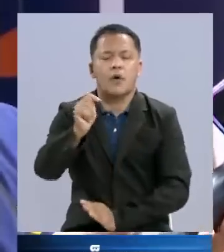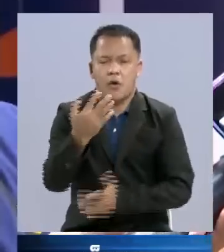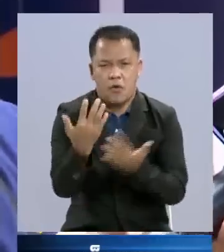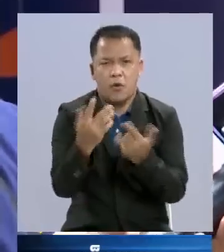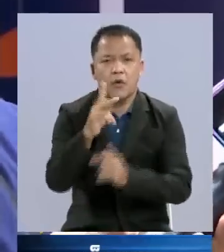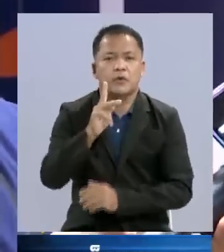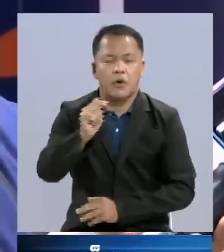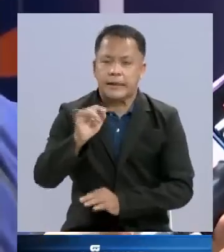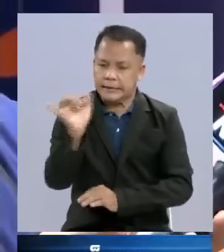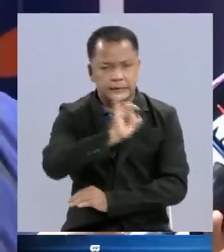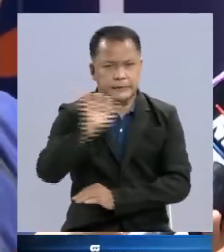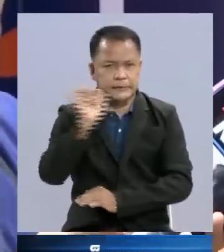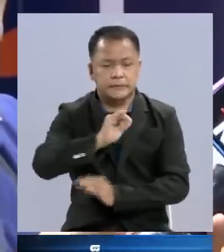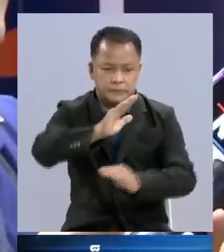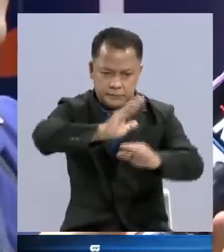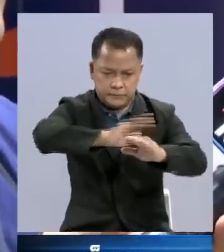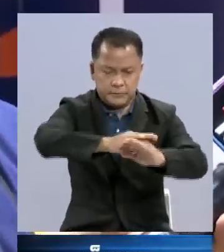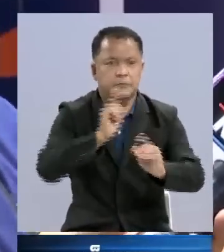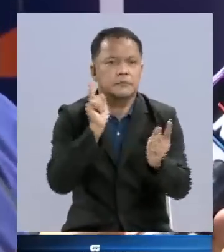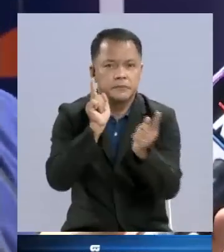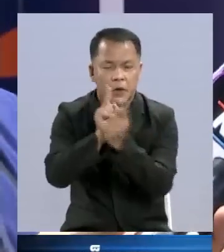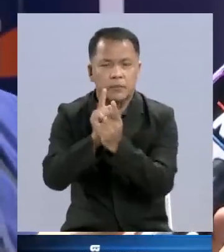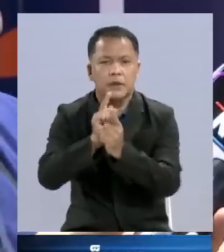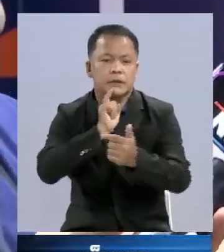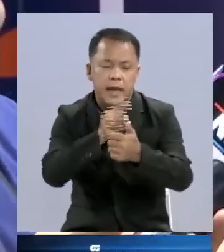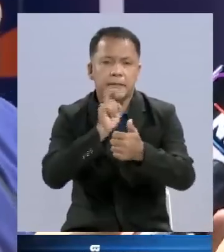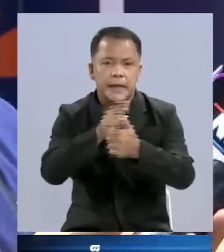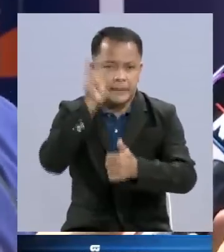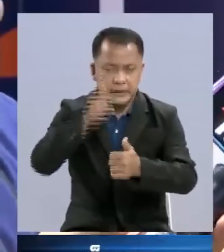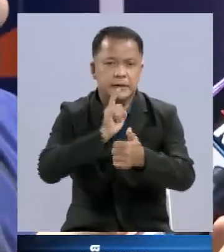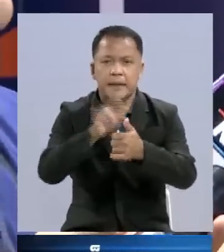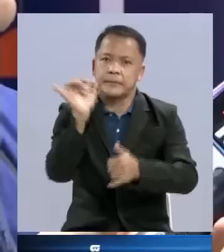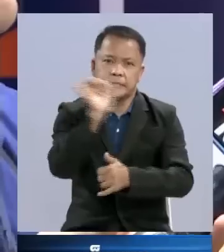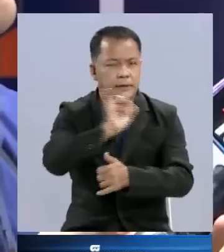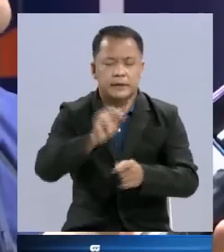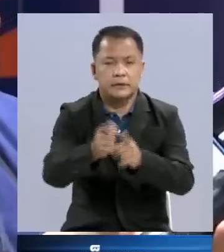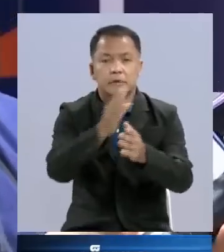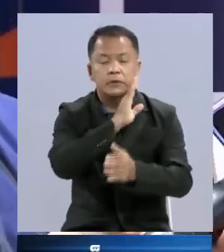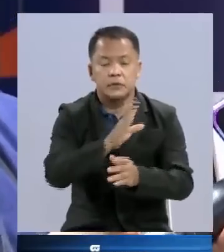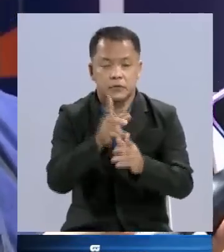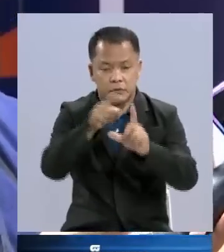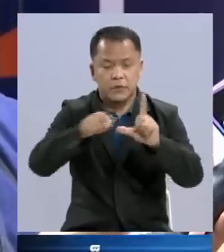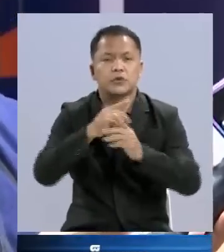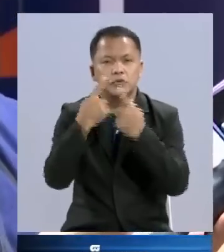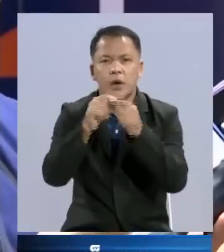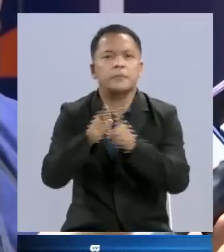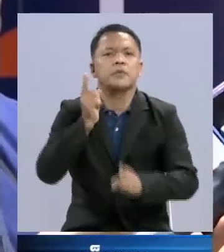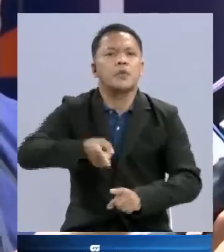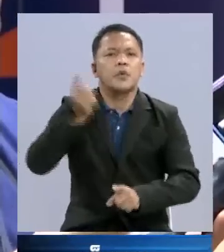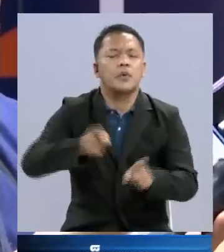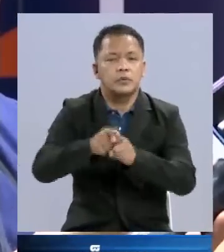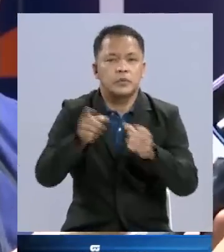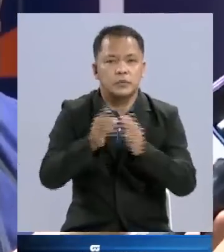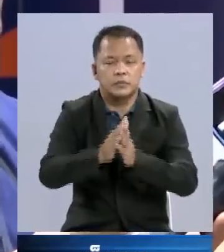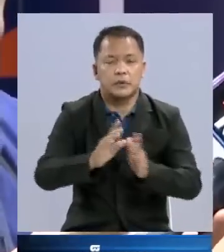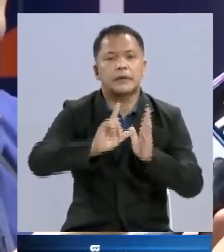นี้กกต.ยังไม่ได้เรียกให้เข้าไปสอบถามข้อเท็จจริงที่เกิดขึ้น อ ่ะแล้วท่าทีของก้าวไกลก็จะตอบแบบนี้อยู่เป็นประจำทั้งในส่วนของคุ